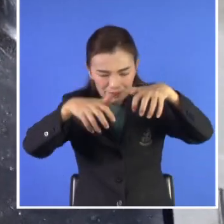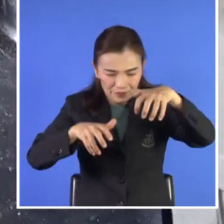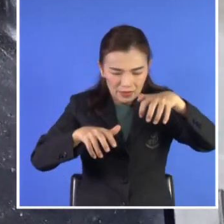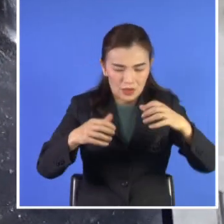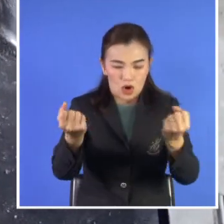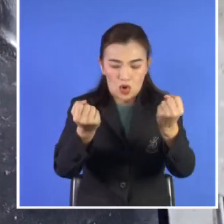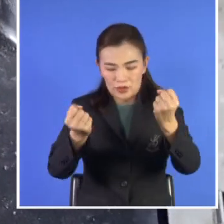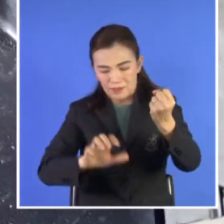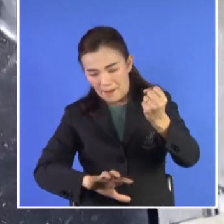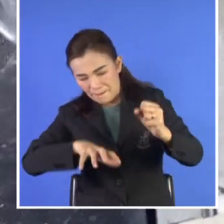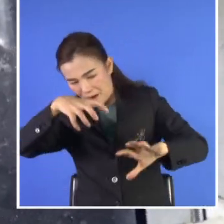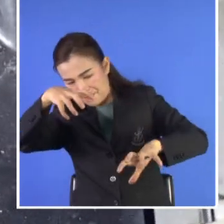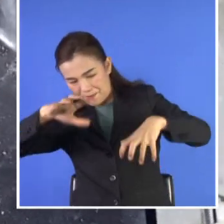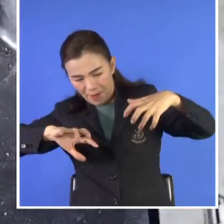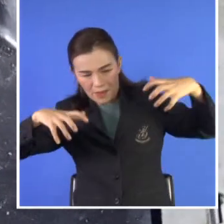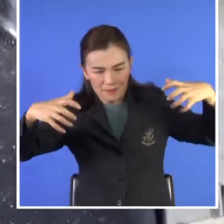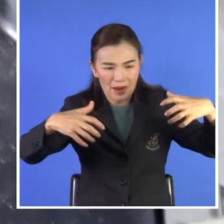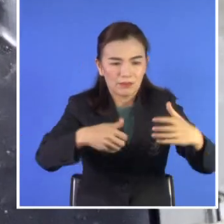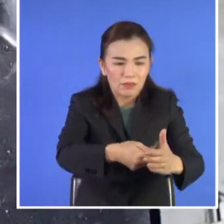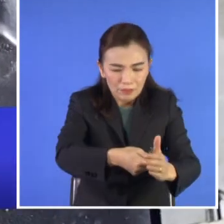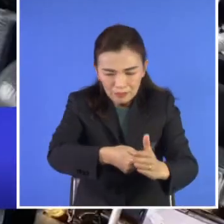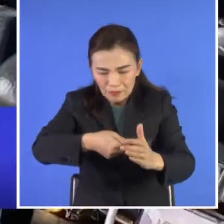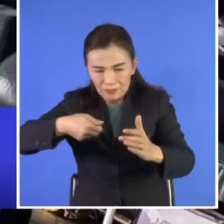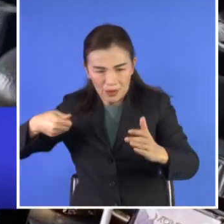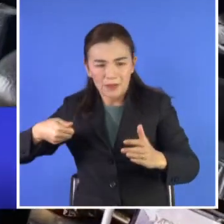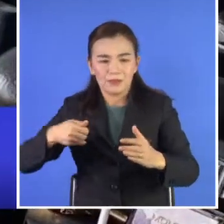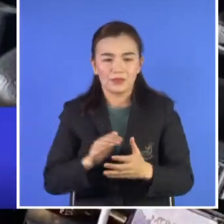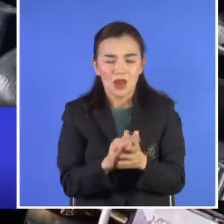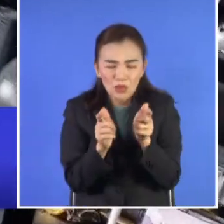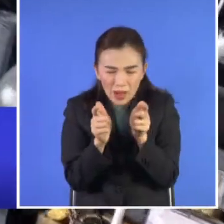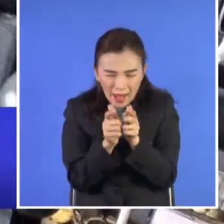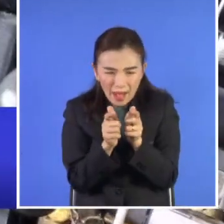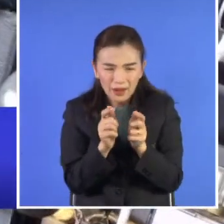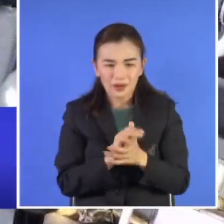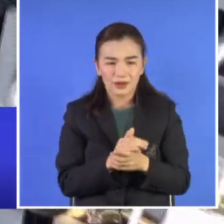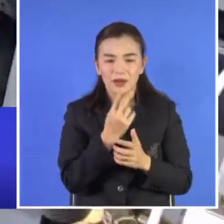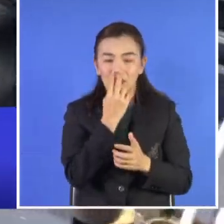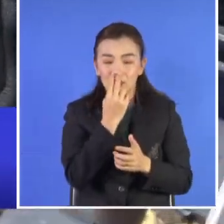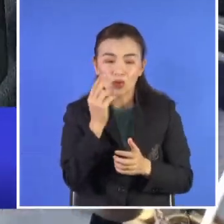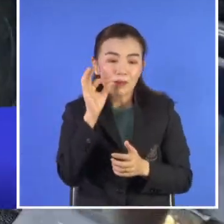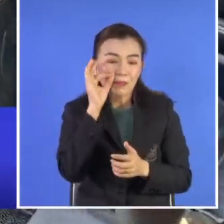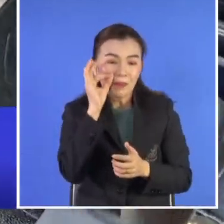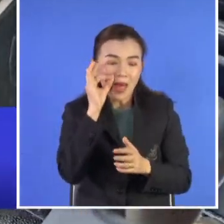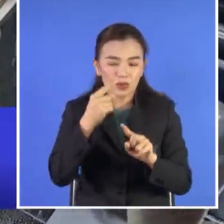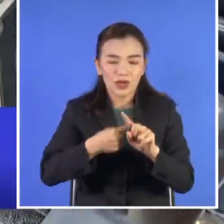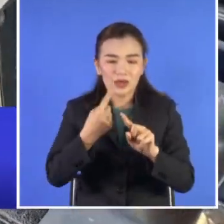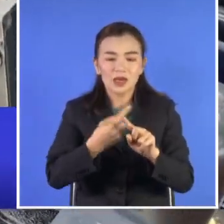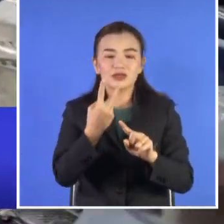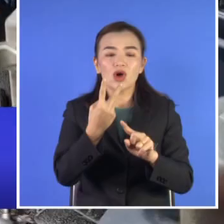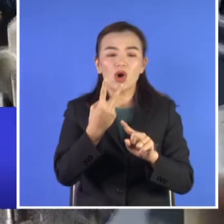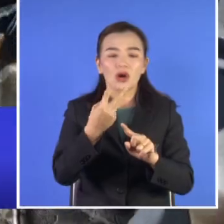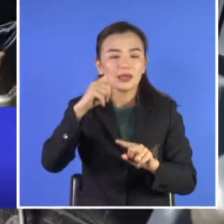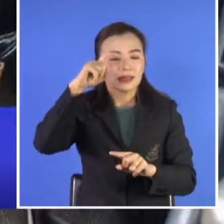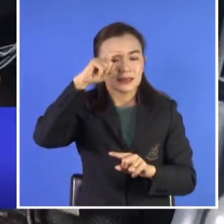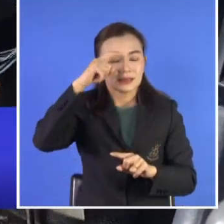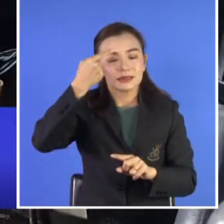านหน้าเนี่ยออกเกือบทั้งหมดเพื่อจะช่วยมันนี่มันตัวเล็กนิดเดียวอะเป็นแมวประมาณสัก2เดือนได้นะคะแล้วสีดำด้วย